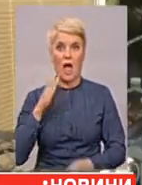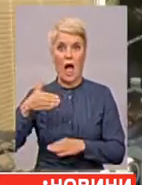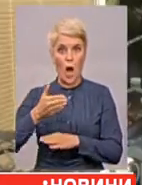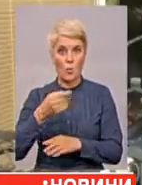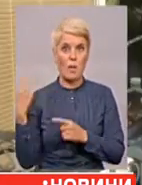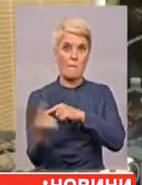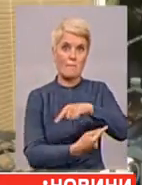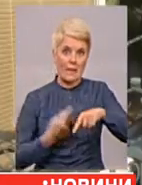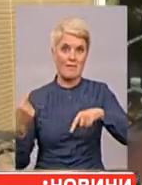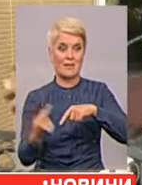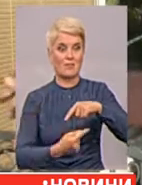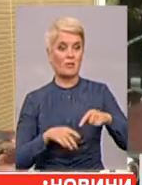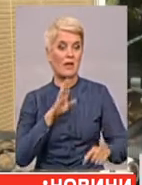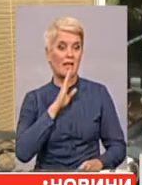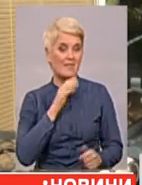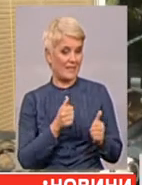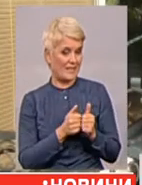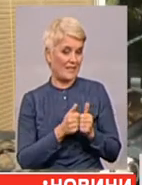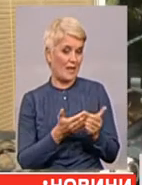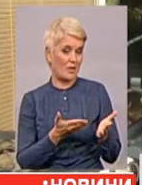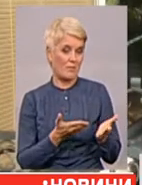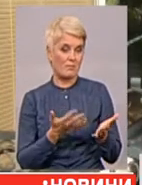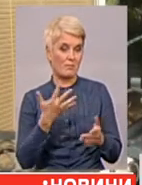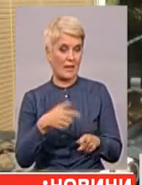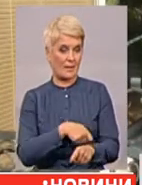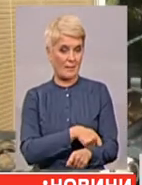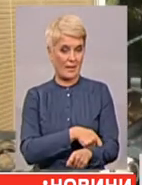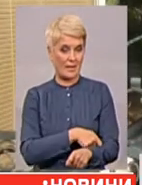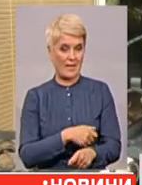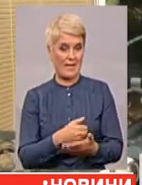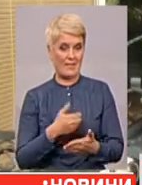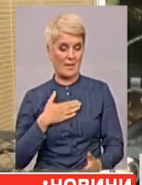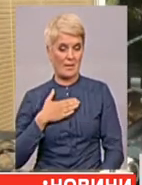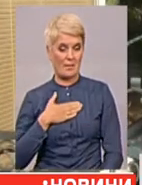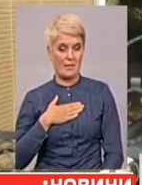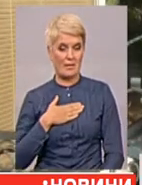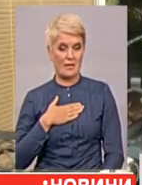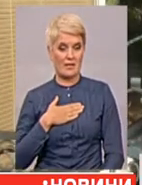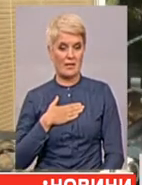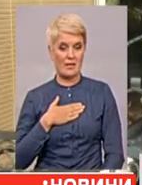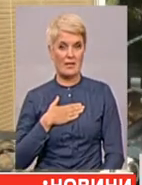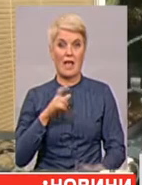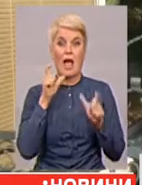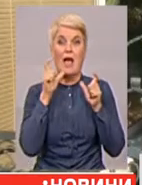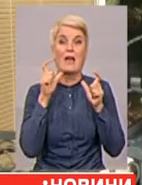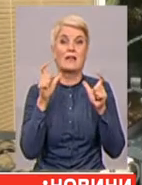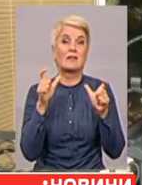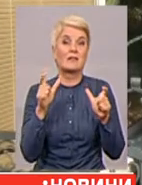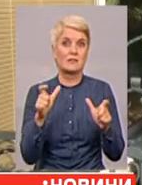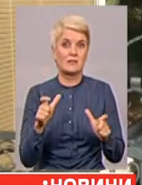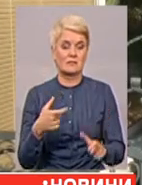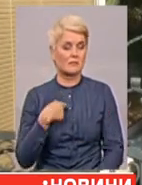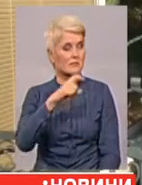них. Дівчина, ну так, рядом десь, може, я знаю, 5 метрів від мене, в істериці кричить,